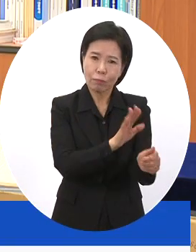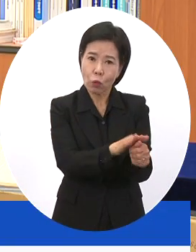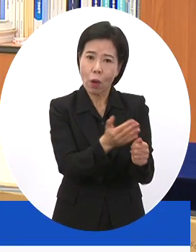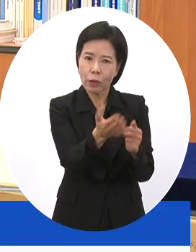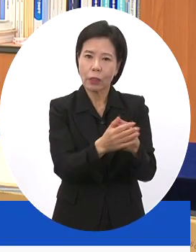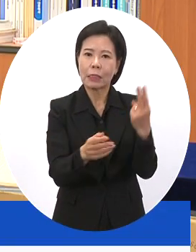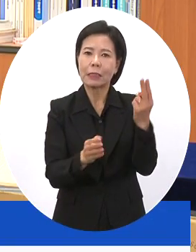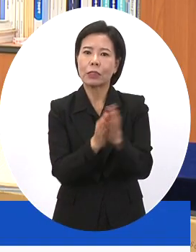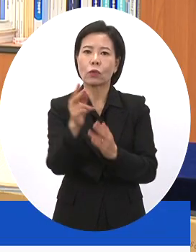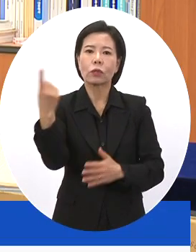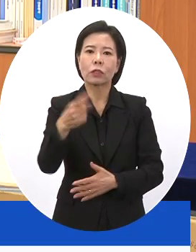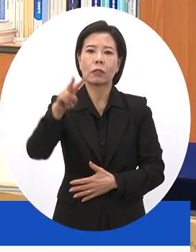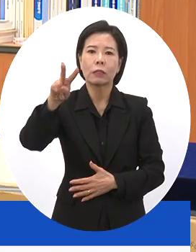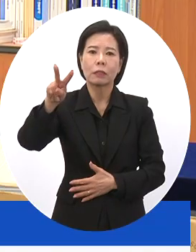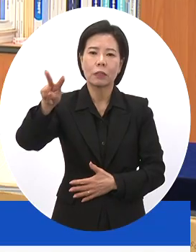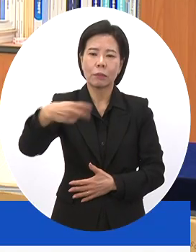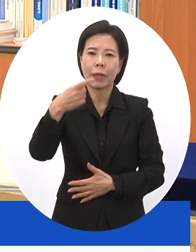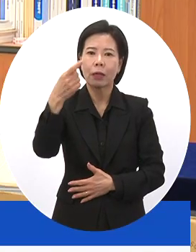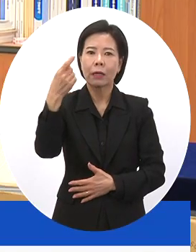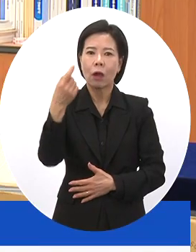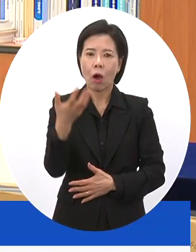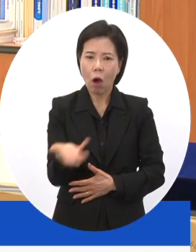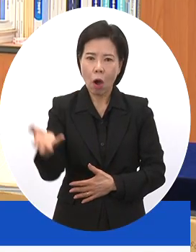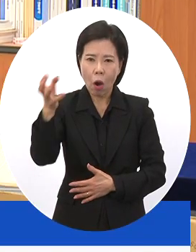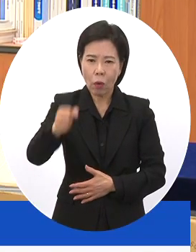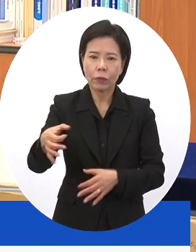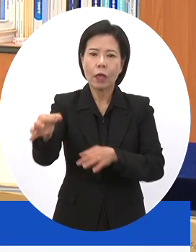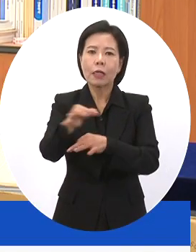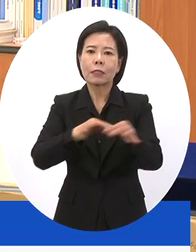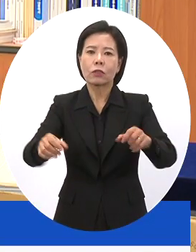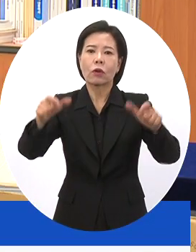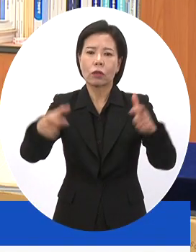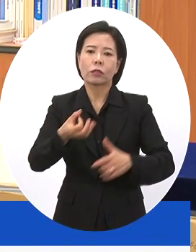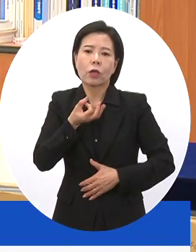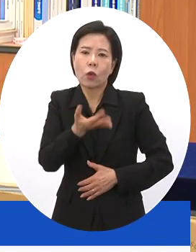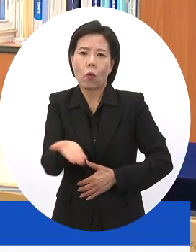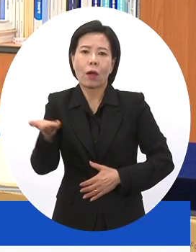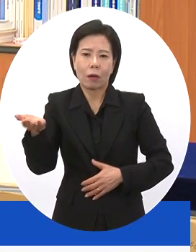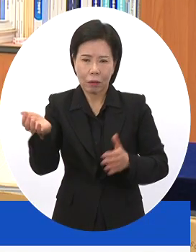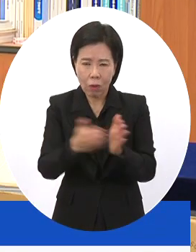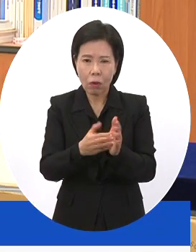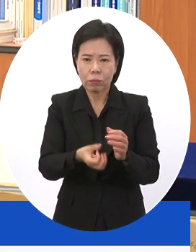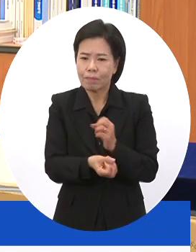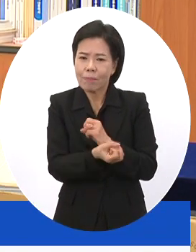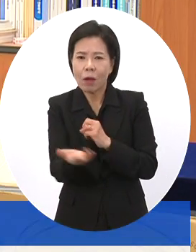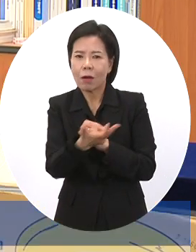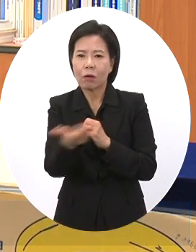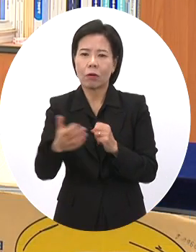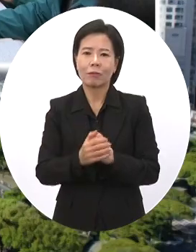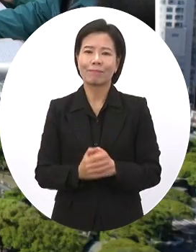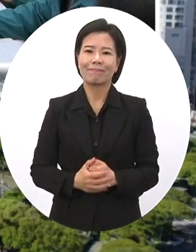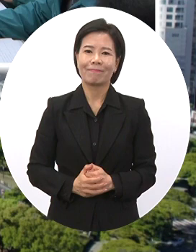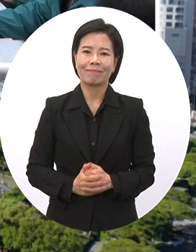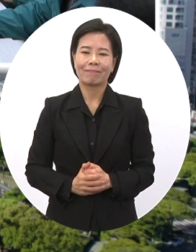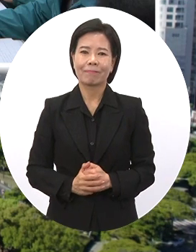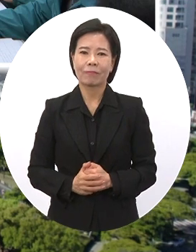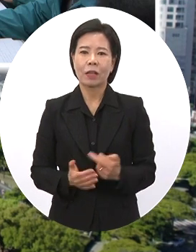통해 약 2조 1,200억 원이 지역 경제 효과 달성을 목표로 최선을 다하겠습니다.